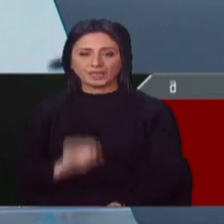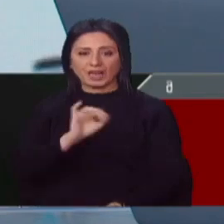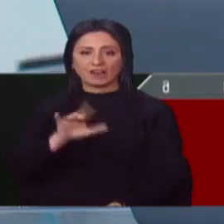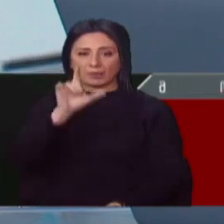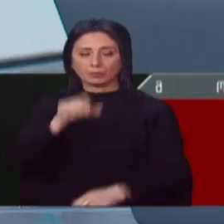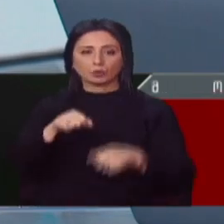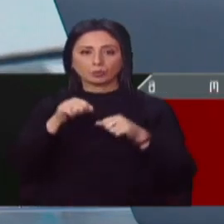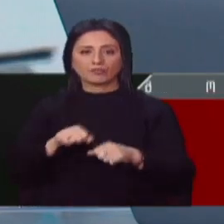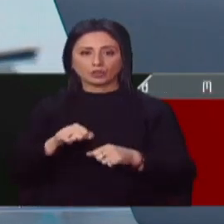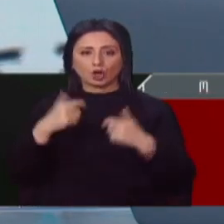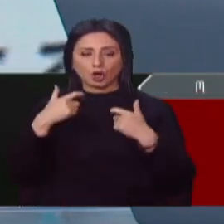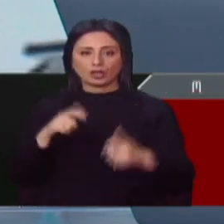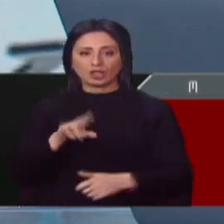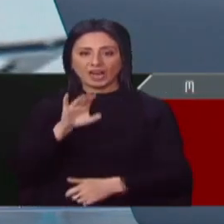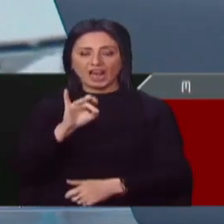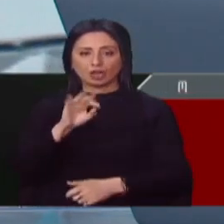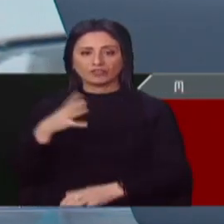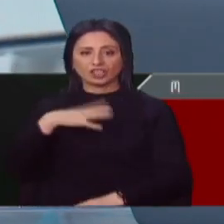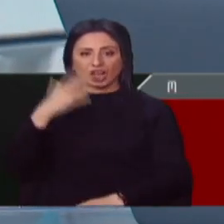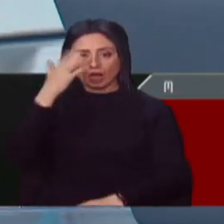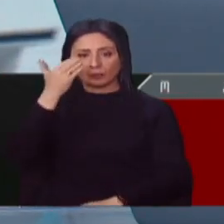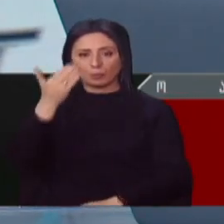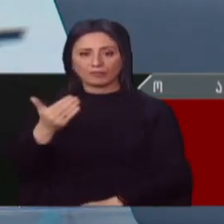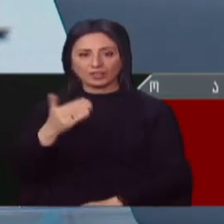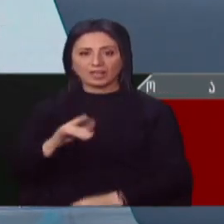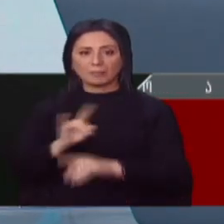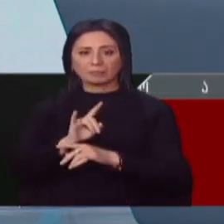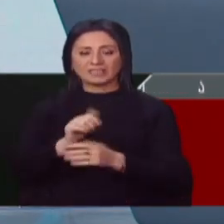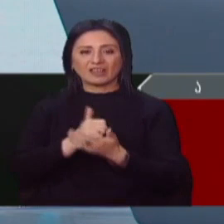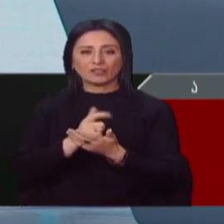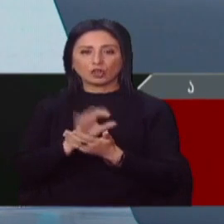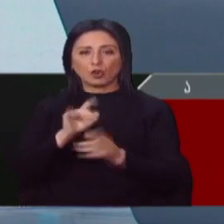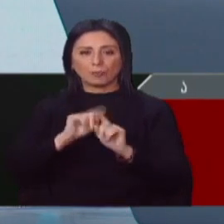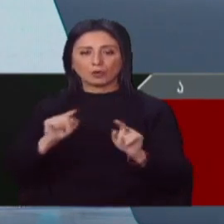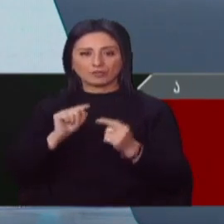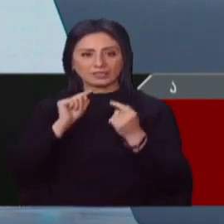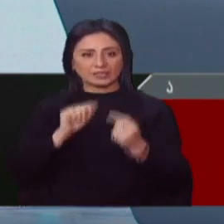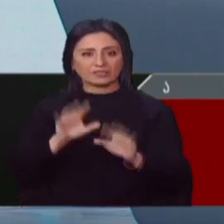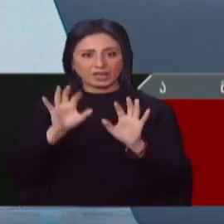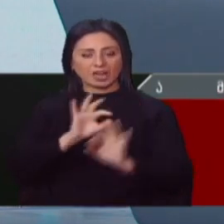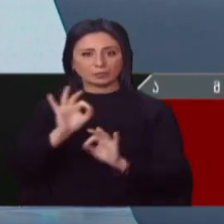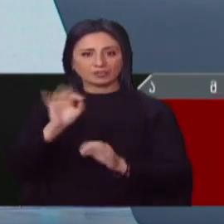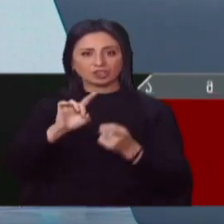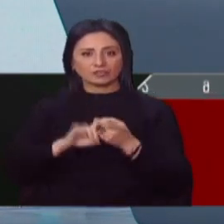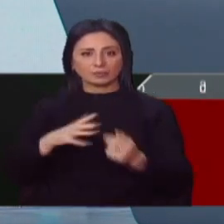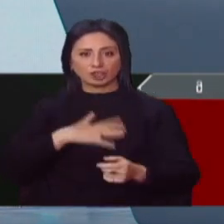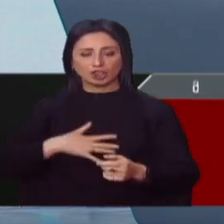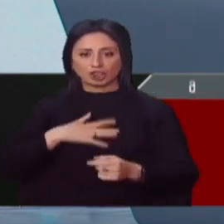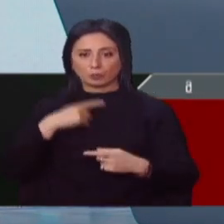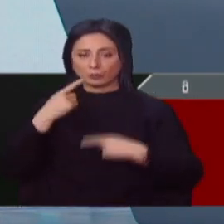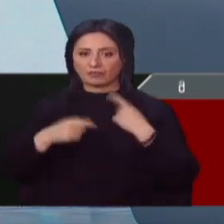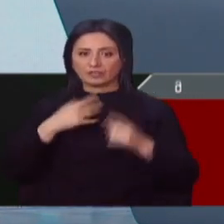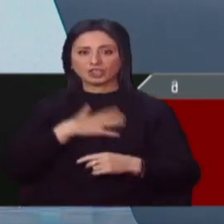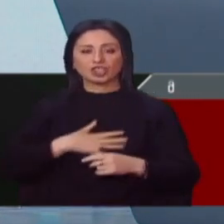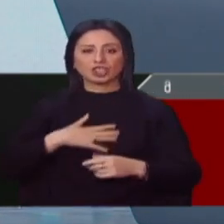روبي سادة ميسو بلبتا كوميساري دنيا مياتوفيتشي كارتولو سميس مير بسبدو ليبراري بروباغانديست إن أوتك أن بروكتيشي ساقب شش بوتي باس كاموت